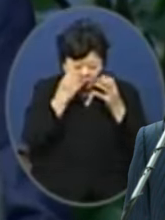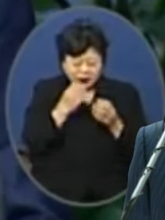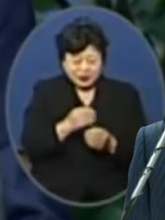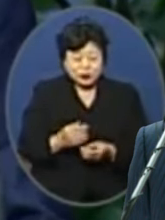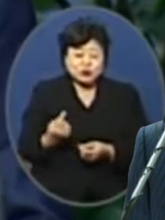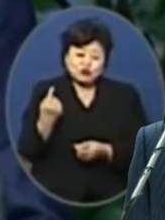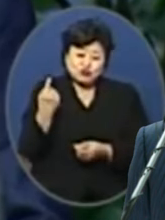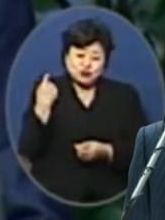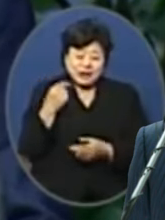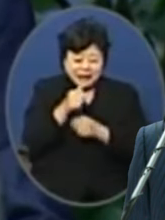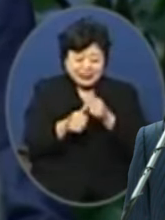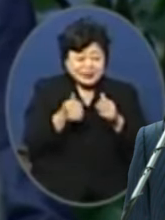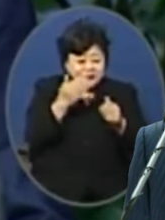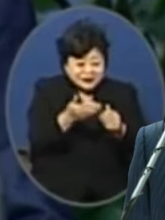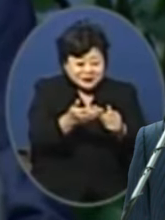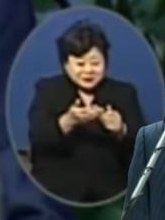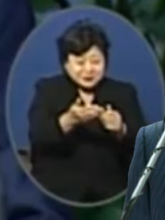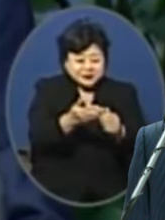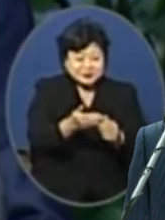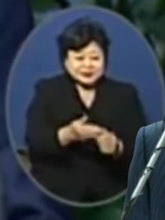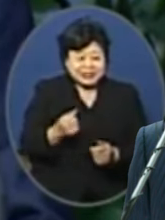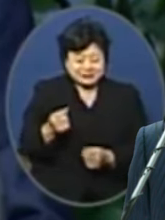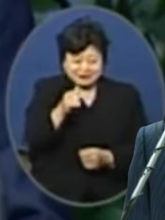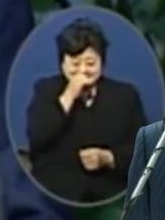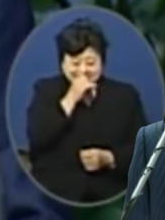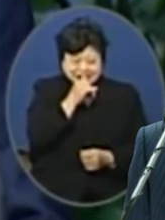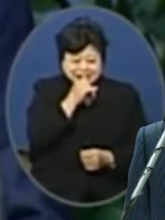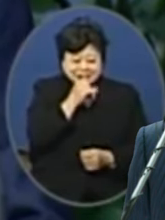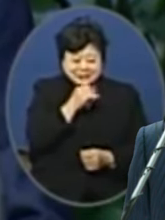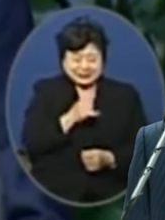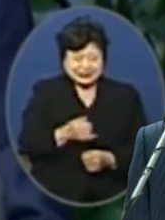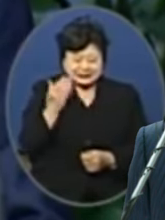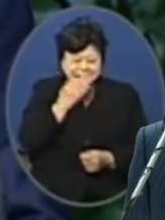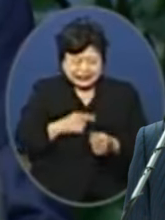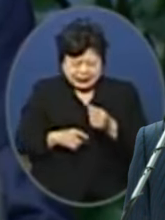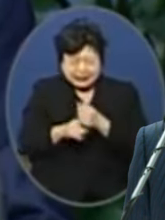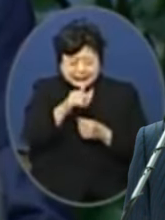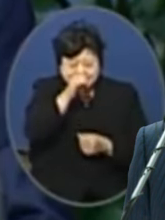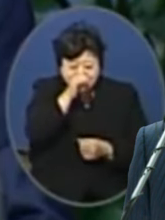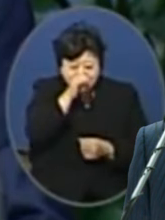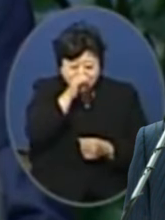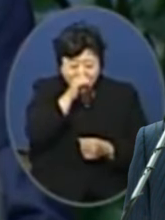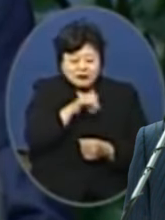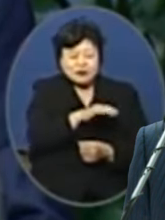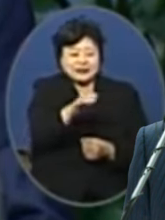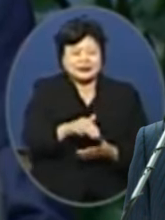배우에는 하나님이 가지고 계신 실한 뜻이 있습니다